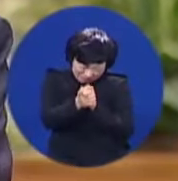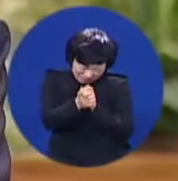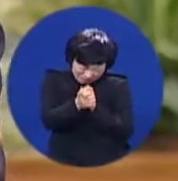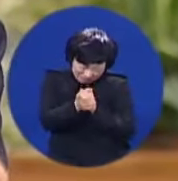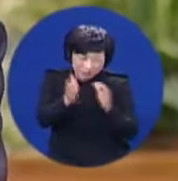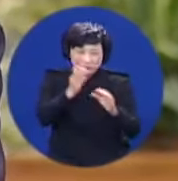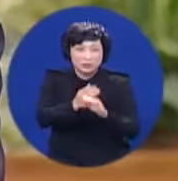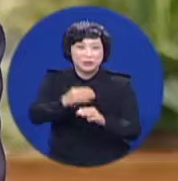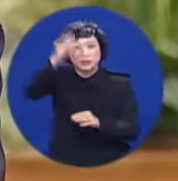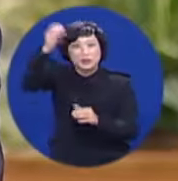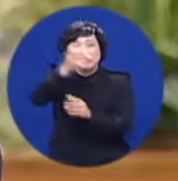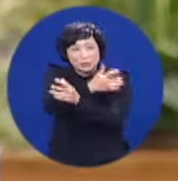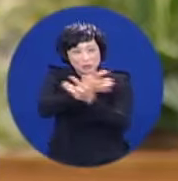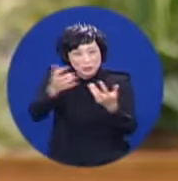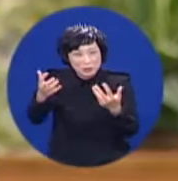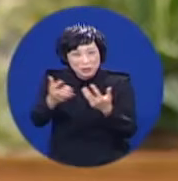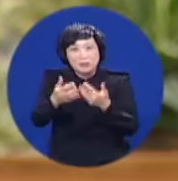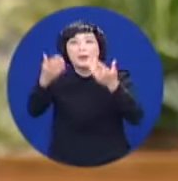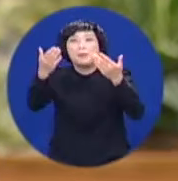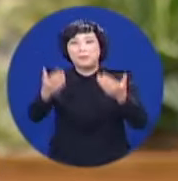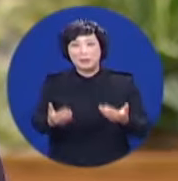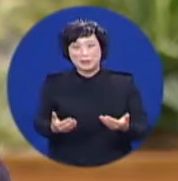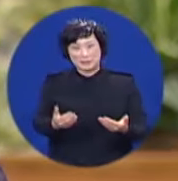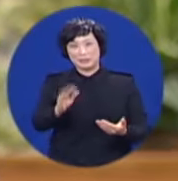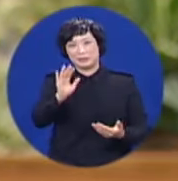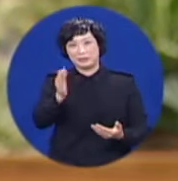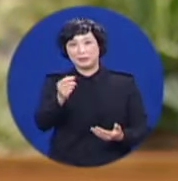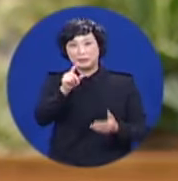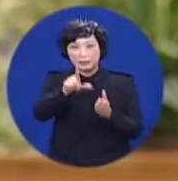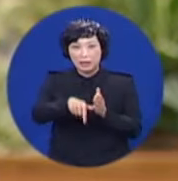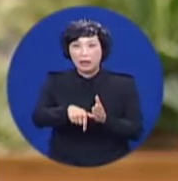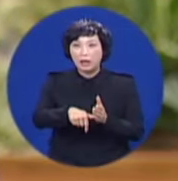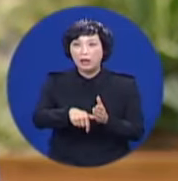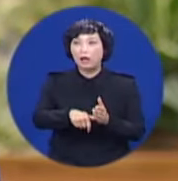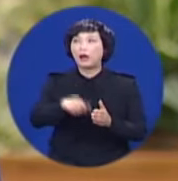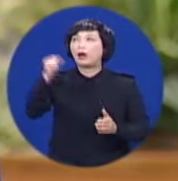성령이 참 많이 받고 그때서